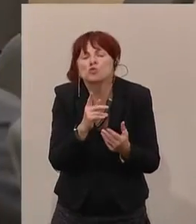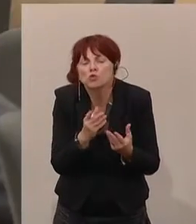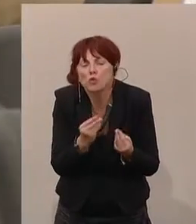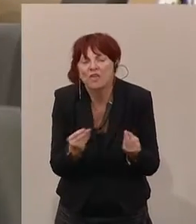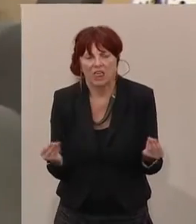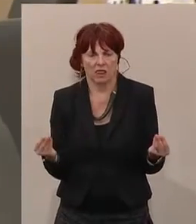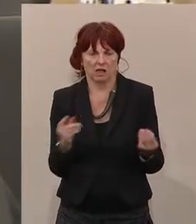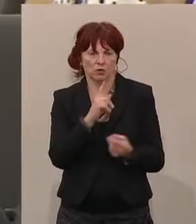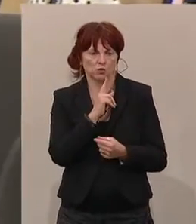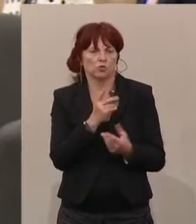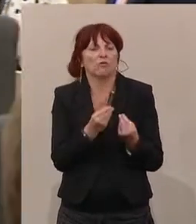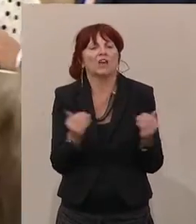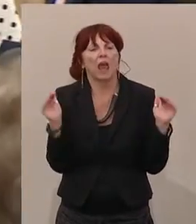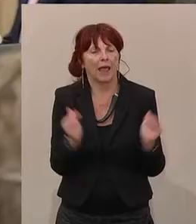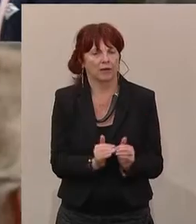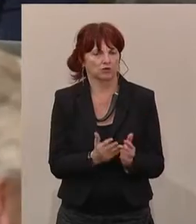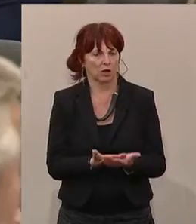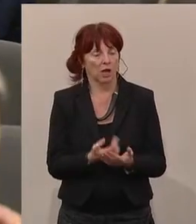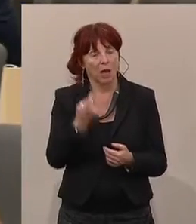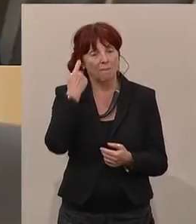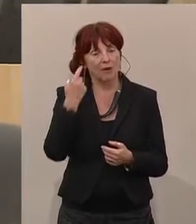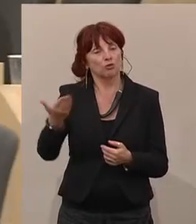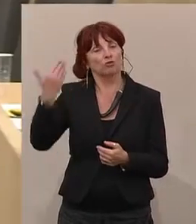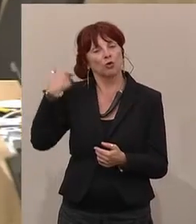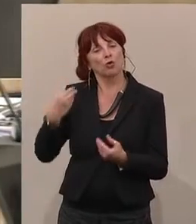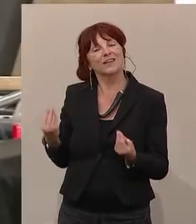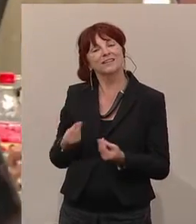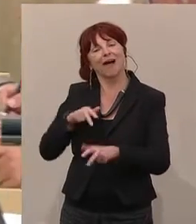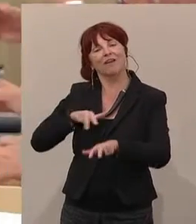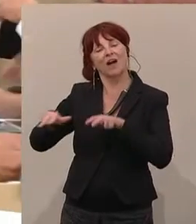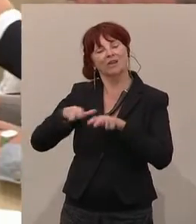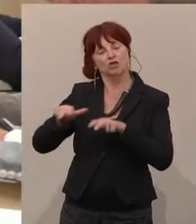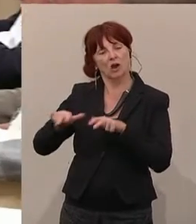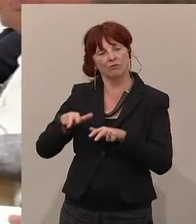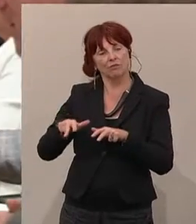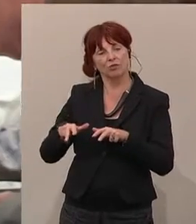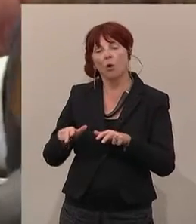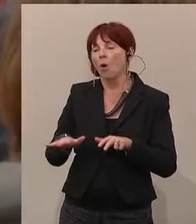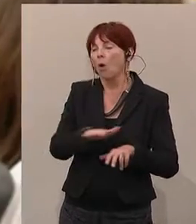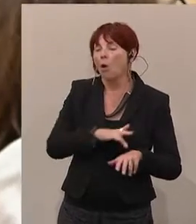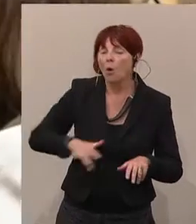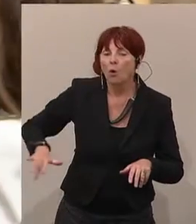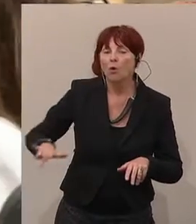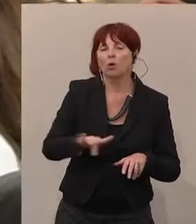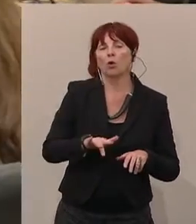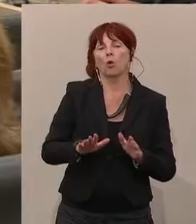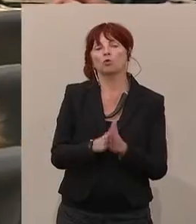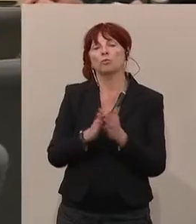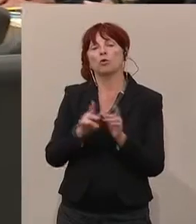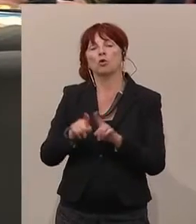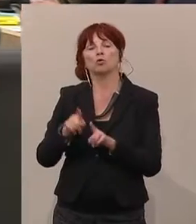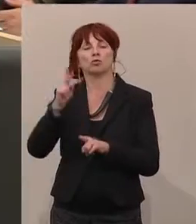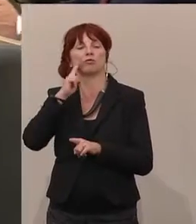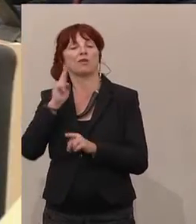gerichtlichen Erwachsenenvertretung, also die ehemalige Sachwalterschaft, dass hier im Grundbuch und im Firmenbuch es nicht mehr automatisch zu